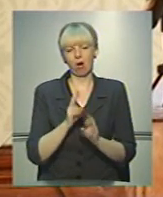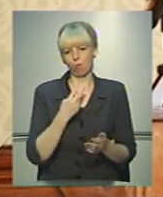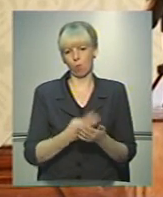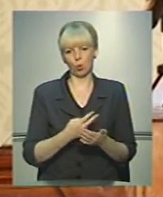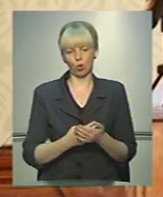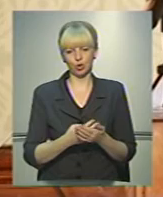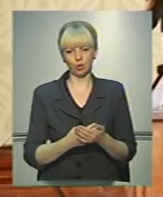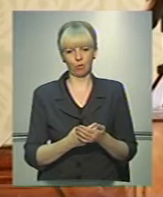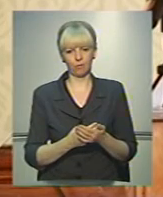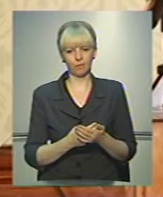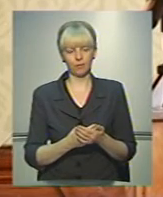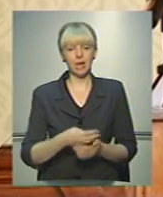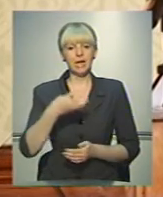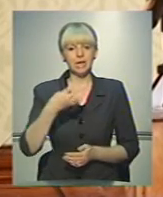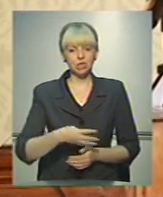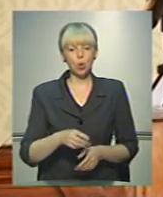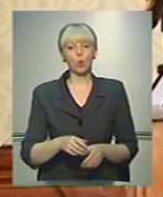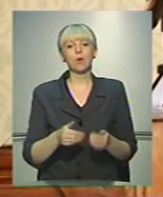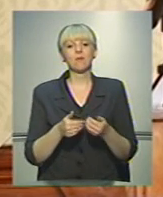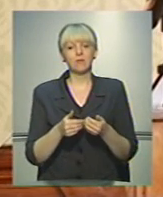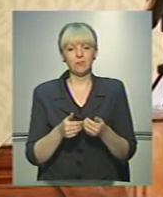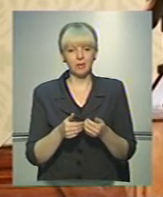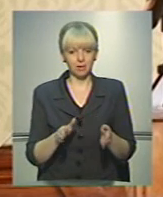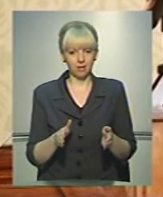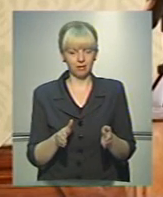положено. 40 відкрили.